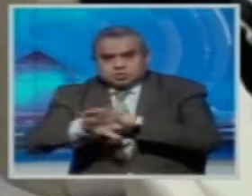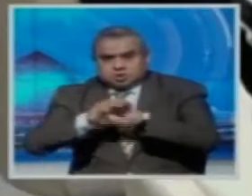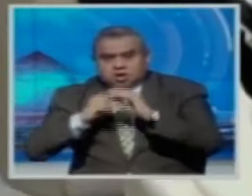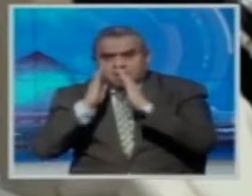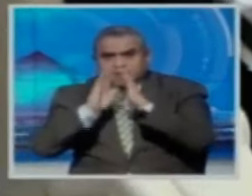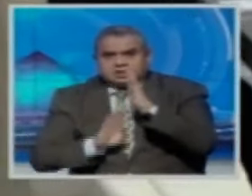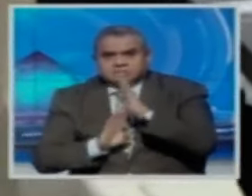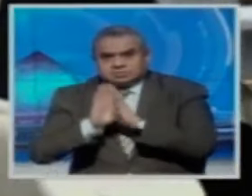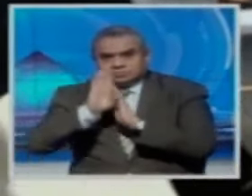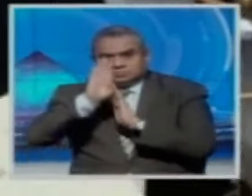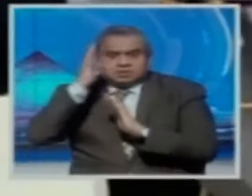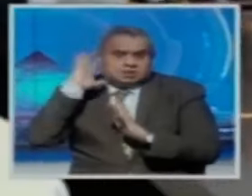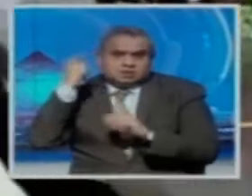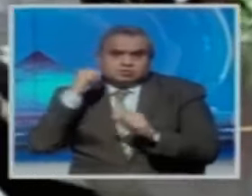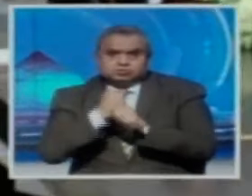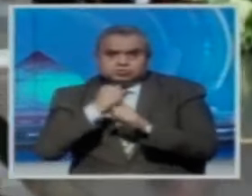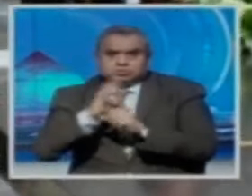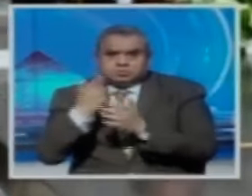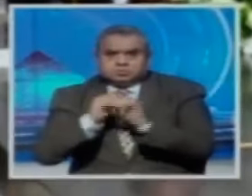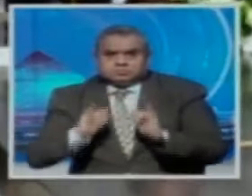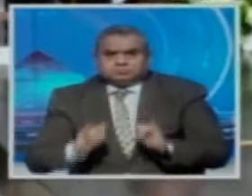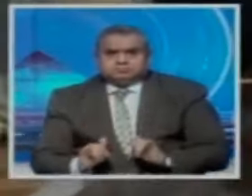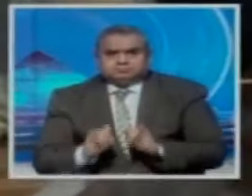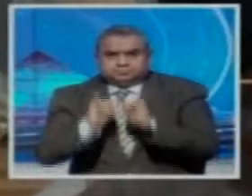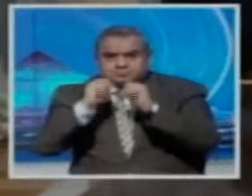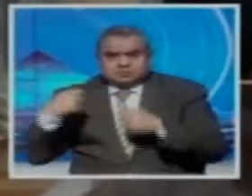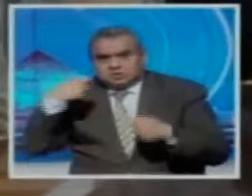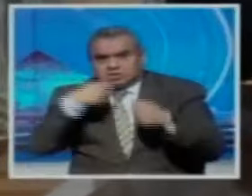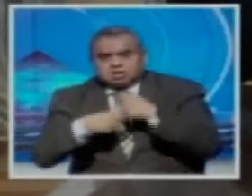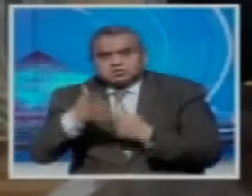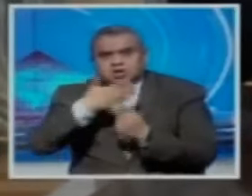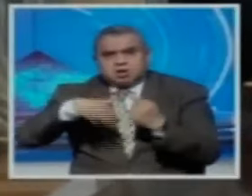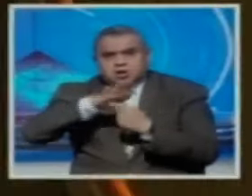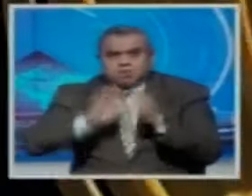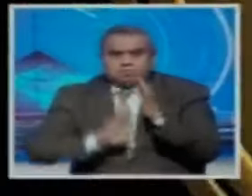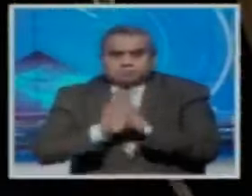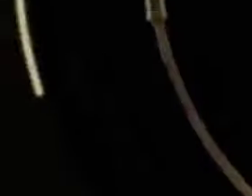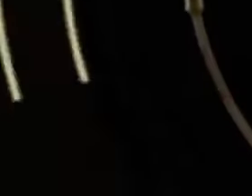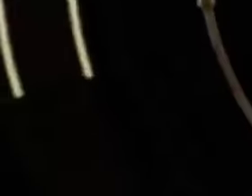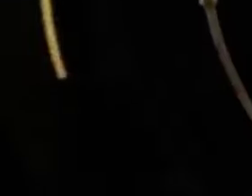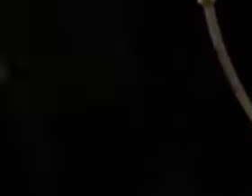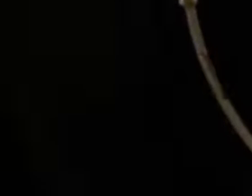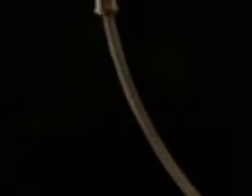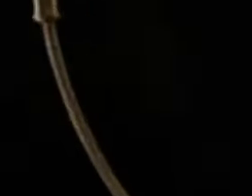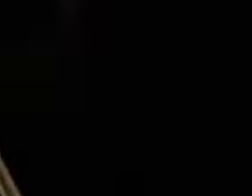وتطوير القدرات الذاتية والنهوض بالاقتصاد القومي.